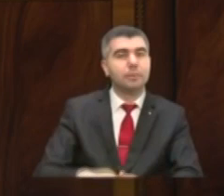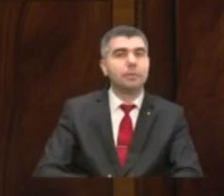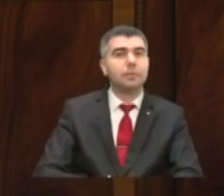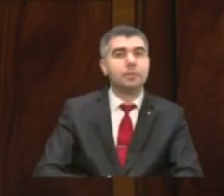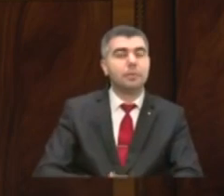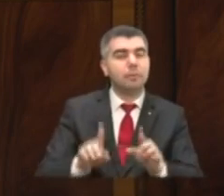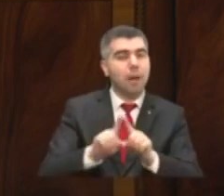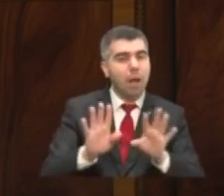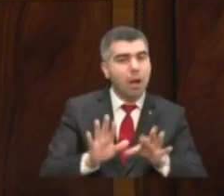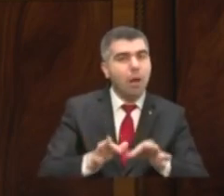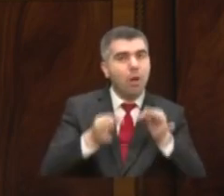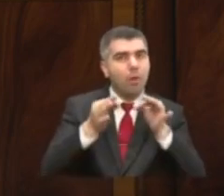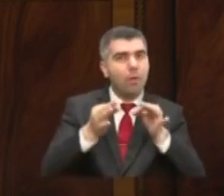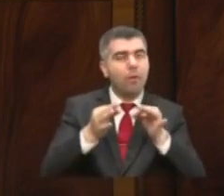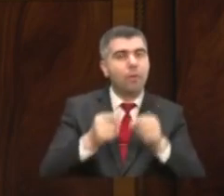يصف ويتعرض